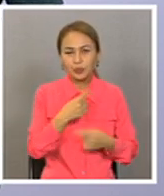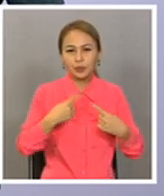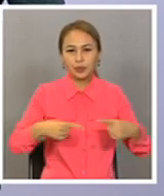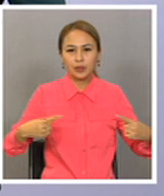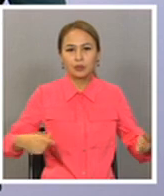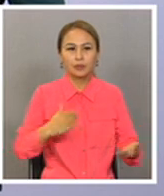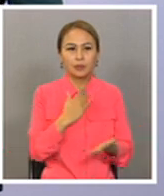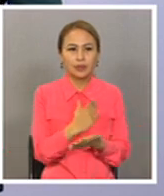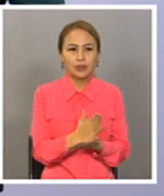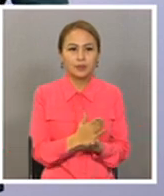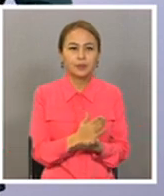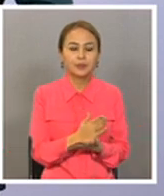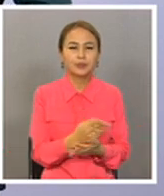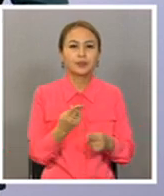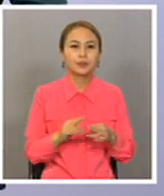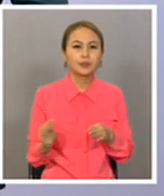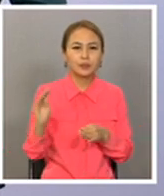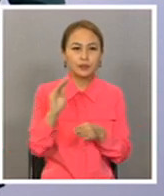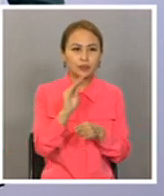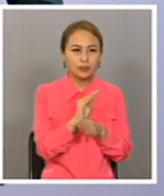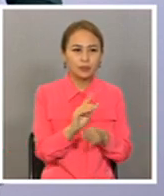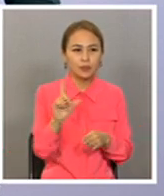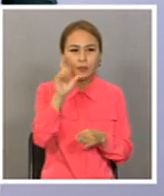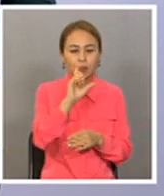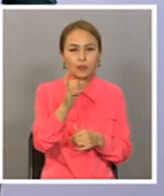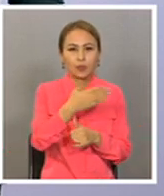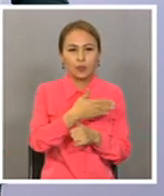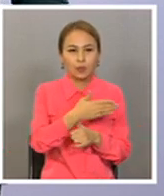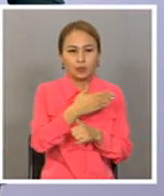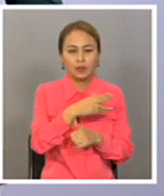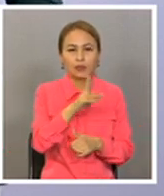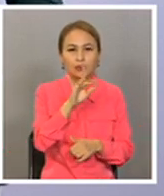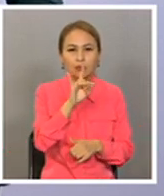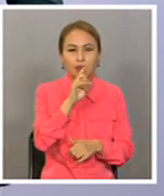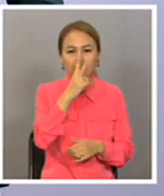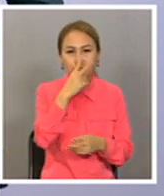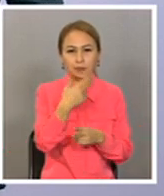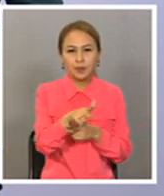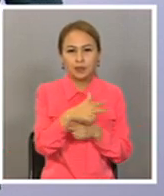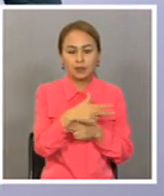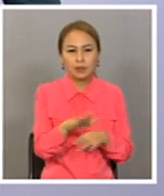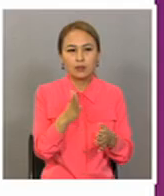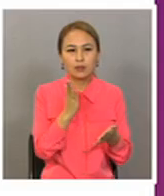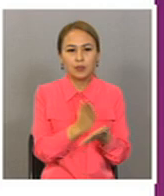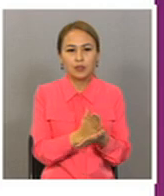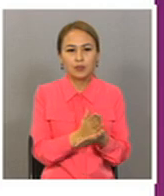бейнеленген. Сондай ақ көк туымызда қыранның бейнесі желбіреп тұр.